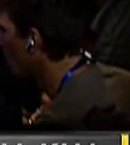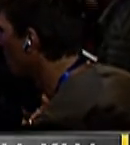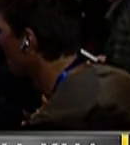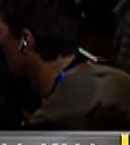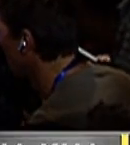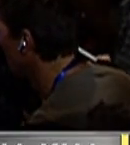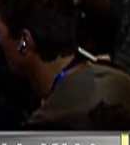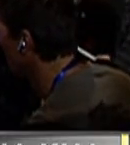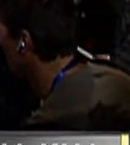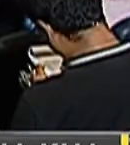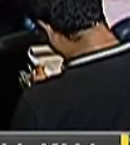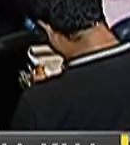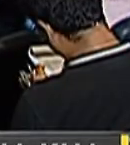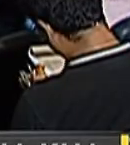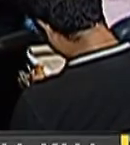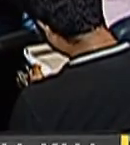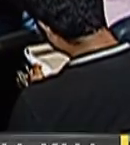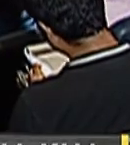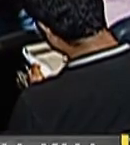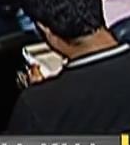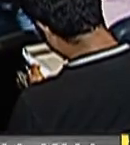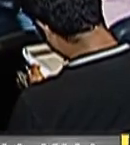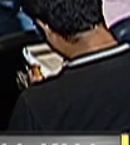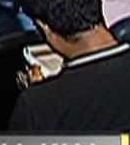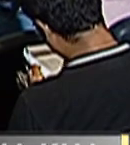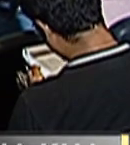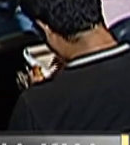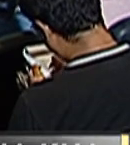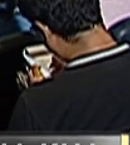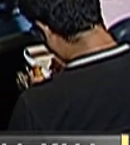berada dalam dua koridor yang dikenal